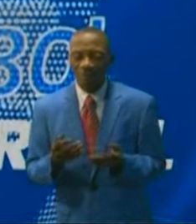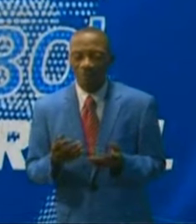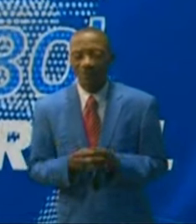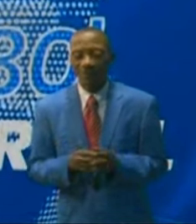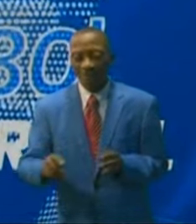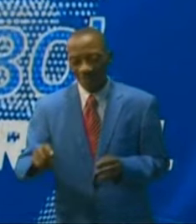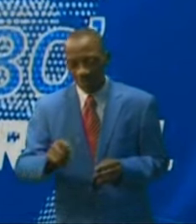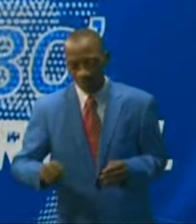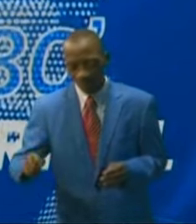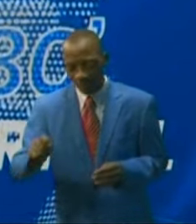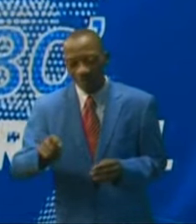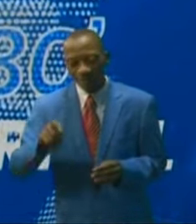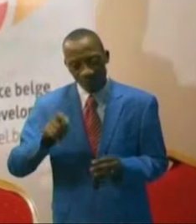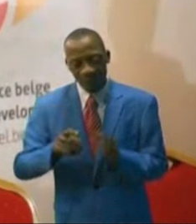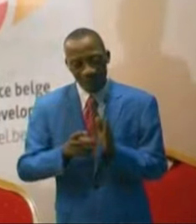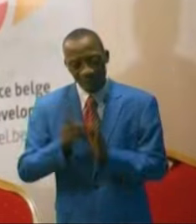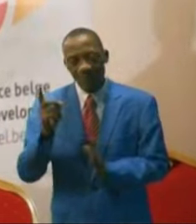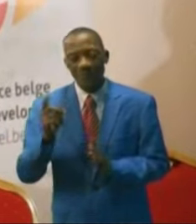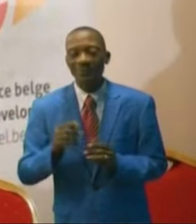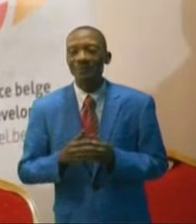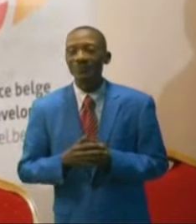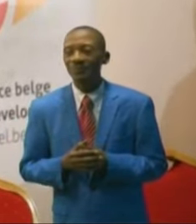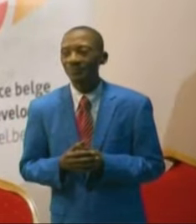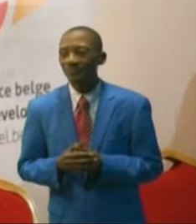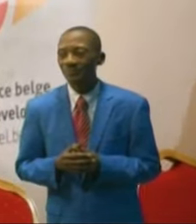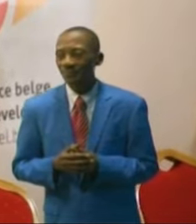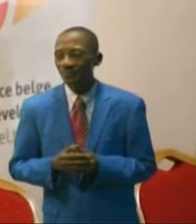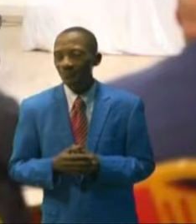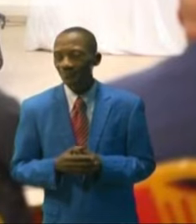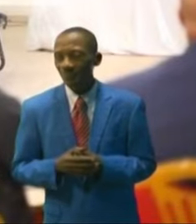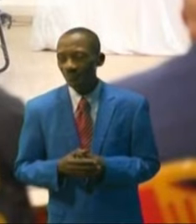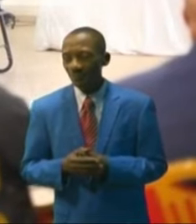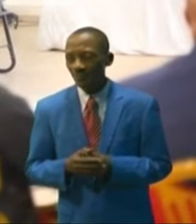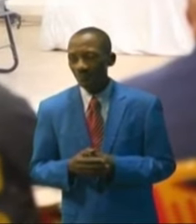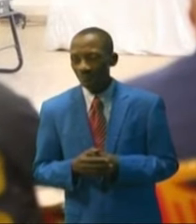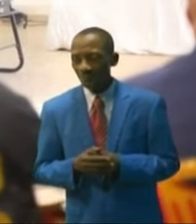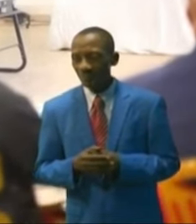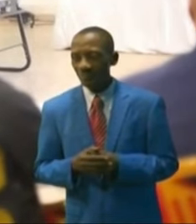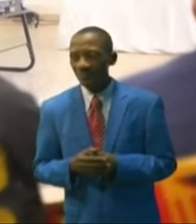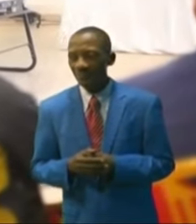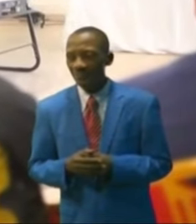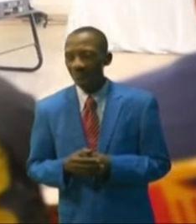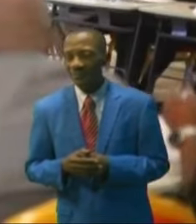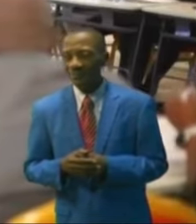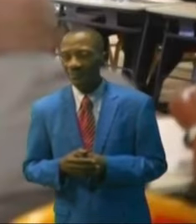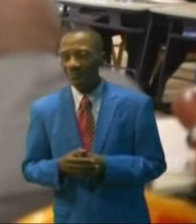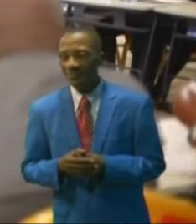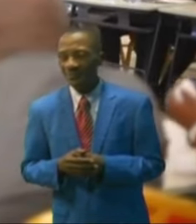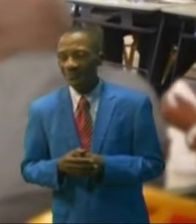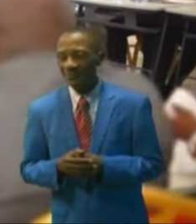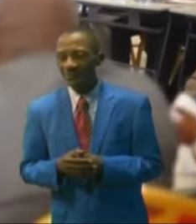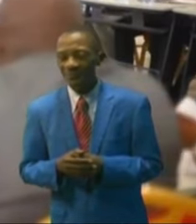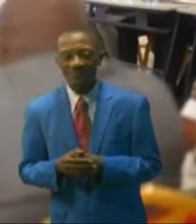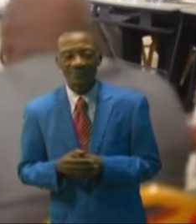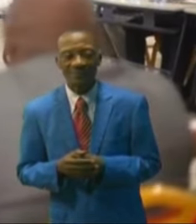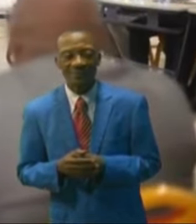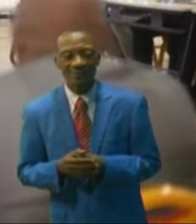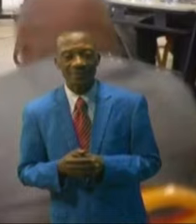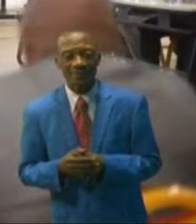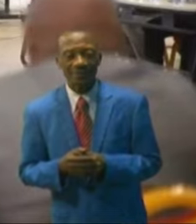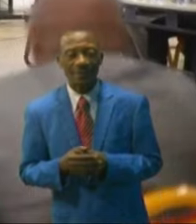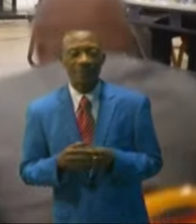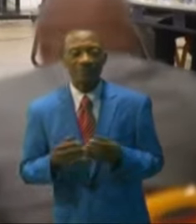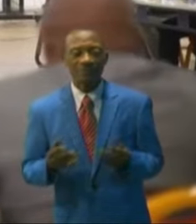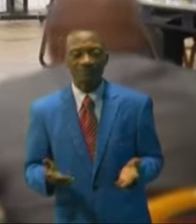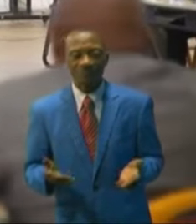l'ambiance de leur accueil. La co-construction des procédures clés d'accompagnement des entreprises et des demandeurs